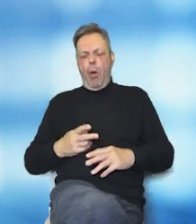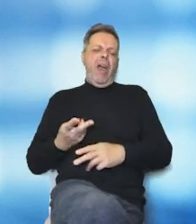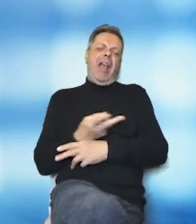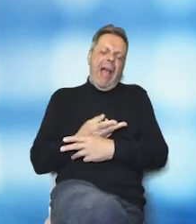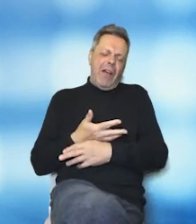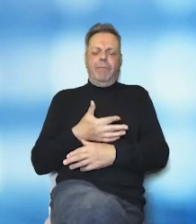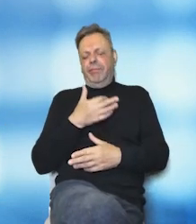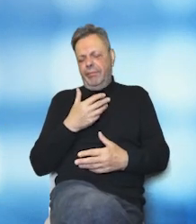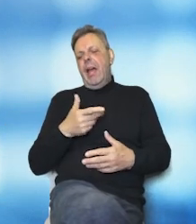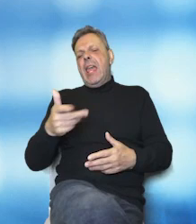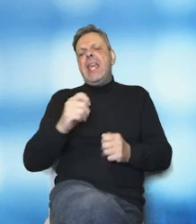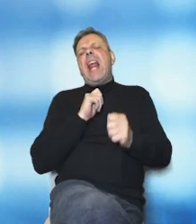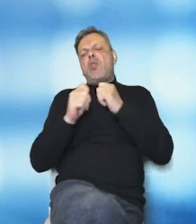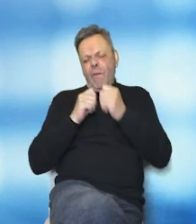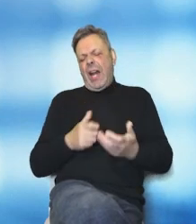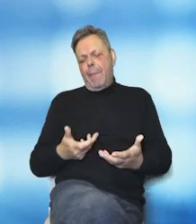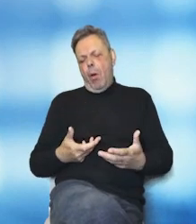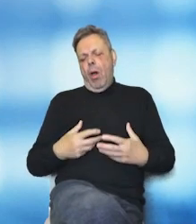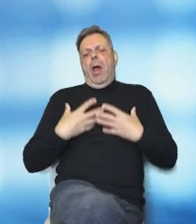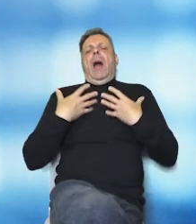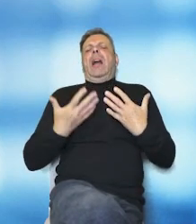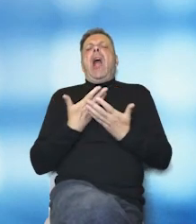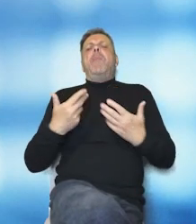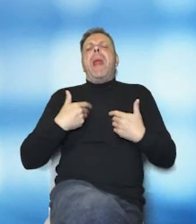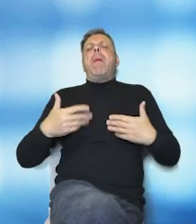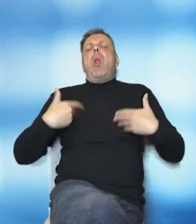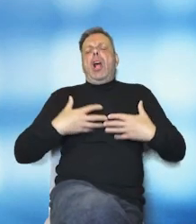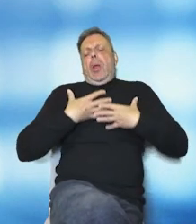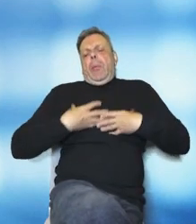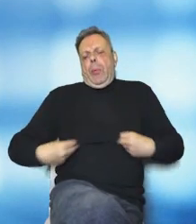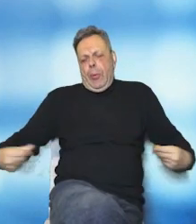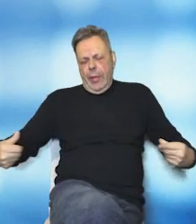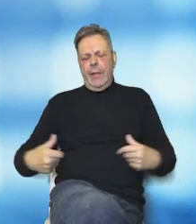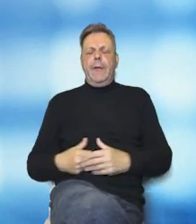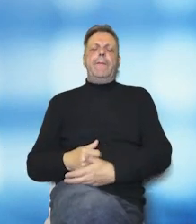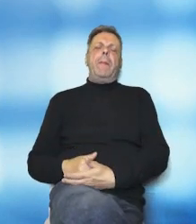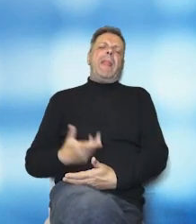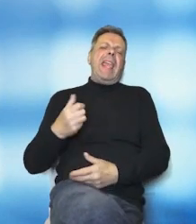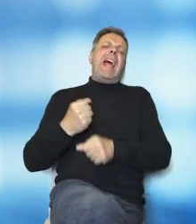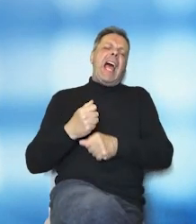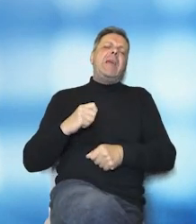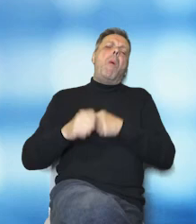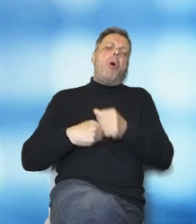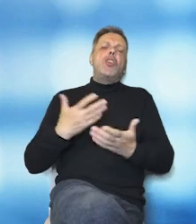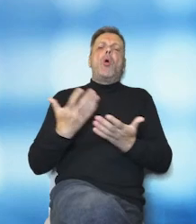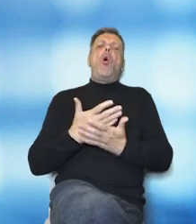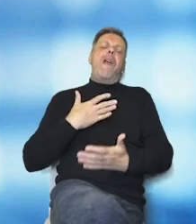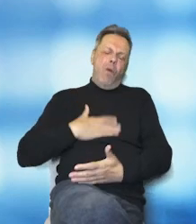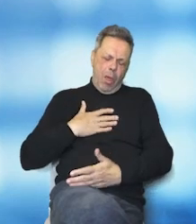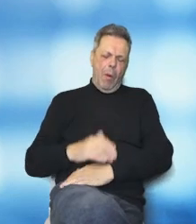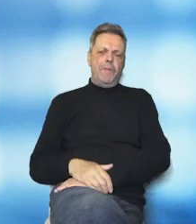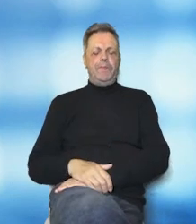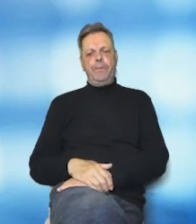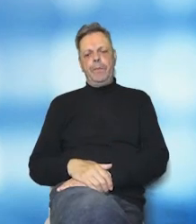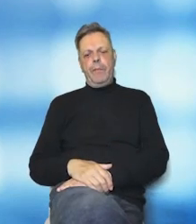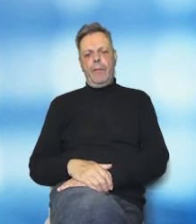tu svoju frustraciju i idemo dalje. Idemo dalje da napunimo baterije i da odradimo onaj posao koji zapravo volimo i za što smo educirani. I da se